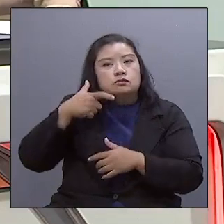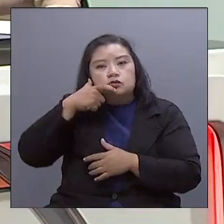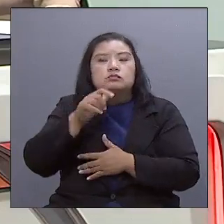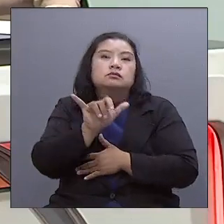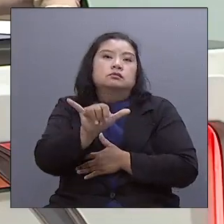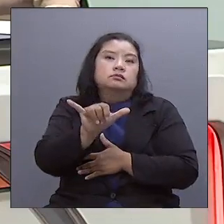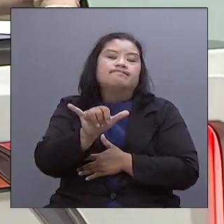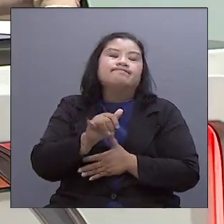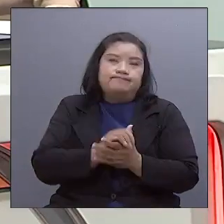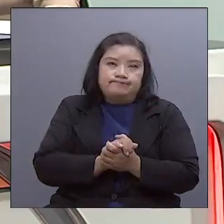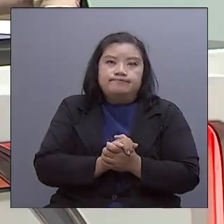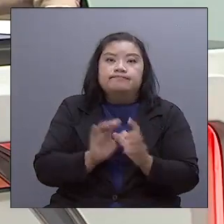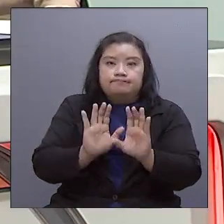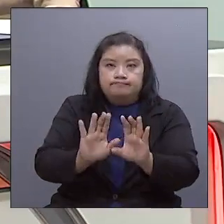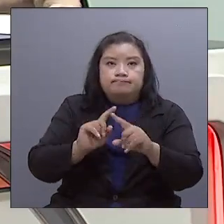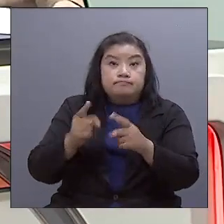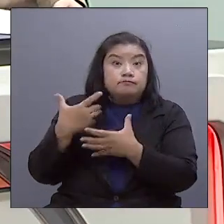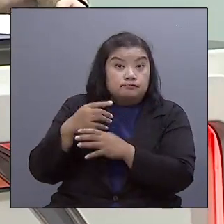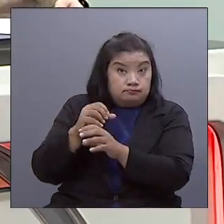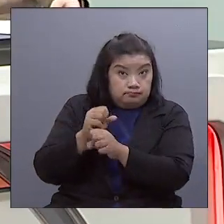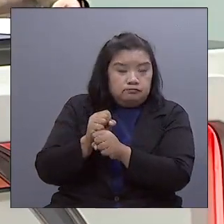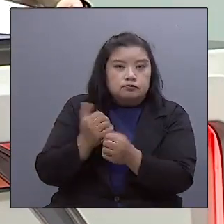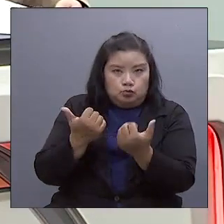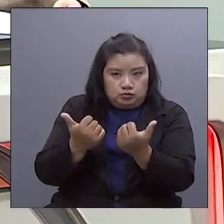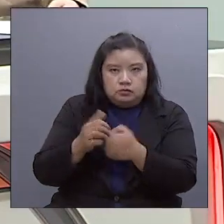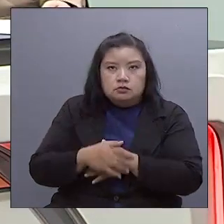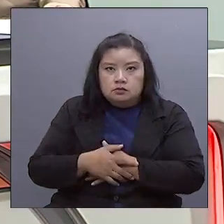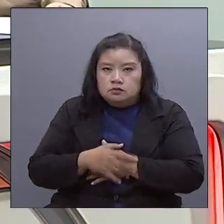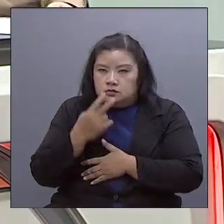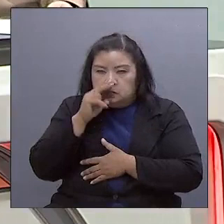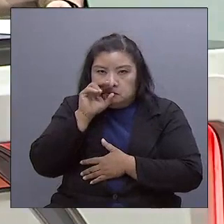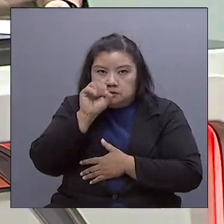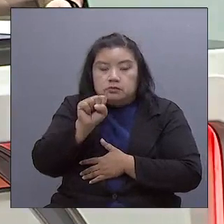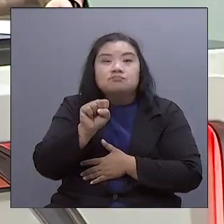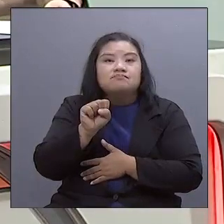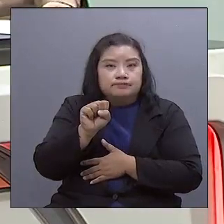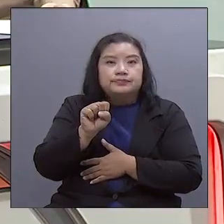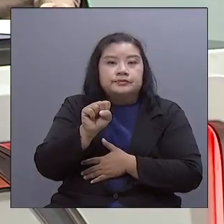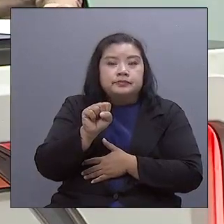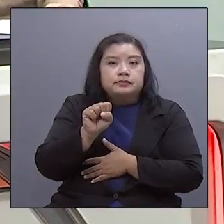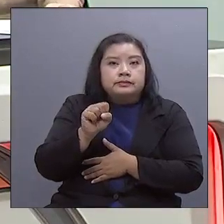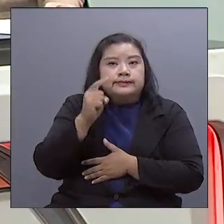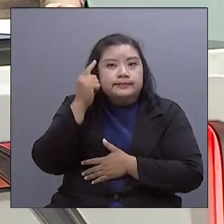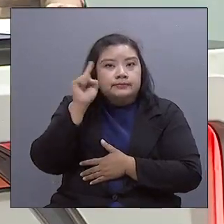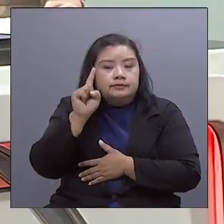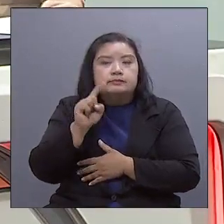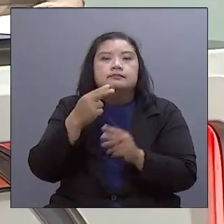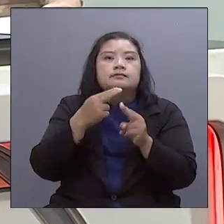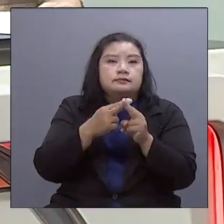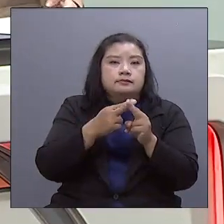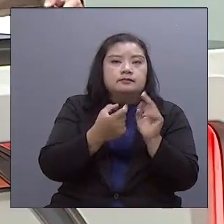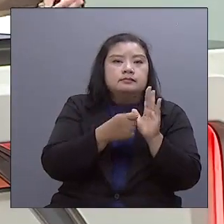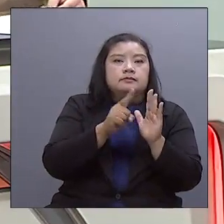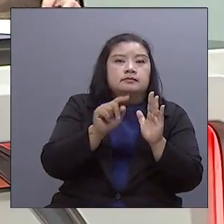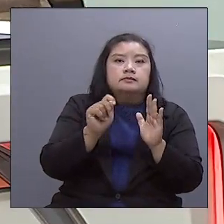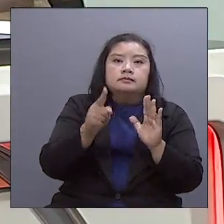นอกจากเครื่องของพรรคประชาธิปัตย์ที่ได้รับการจับจ้องมากในช่วงสุดสัปดาห์ที่ผ่านมาชื่อของคุณเศรษฐาทวีสินก็